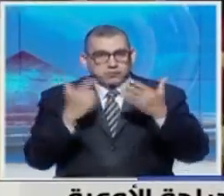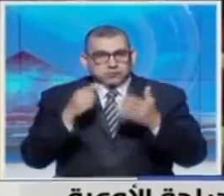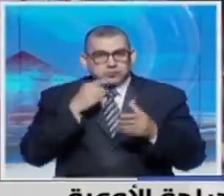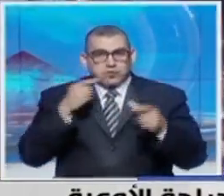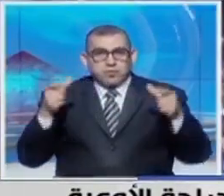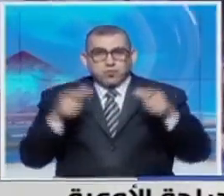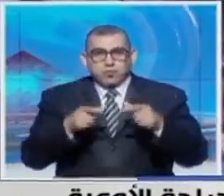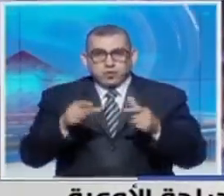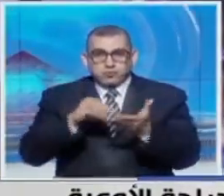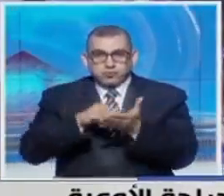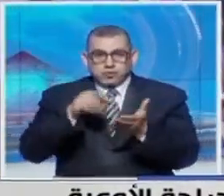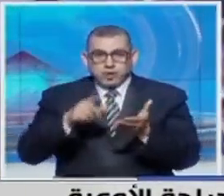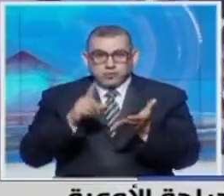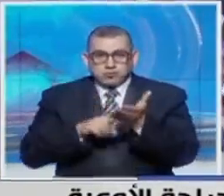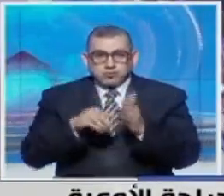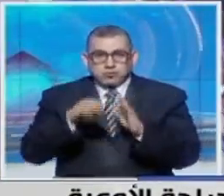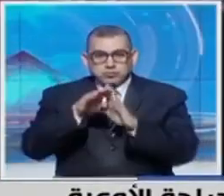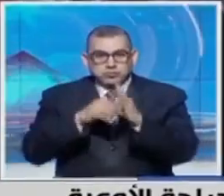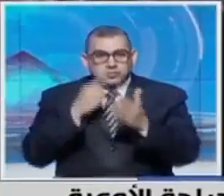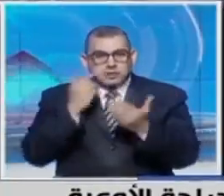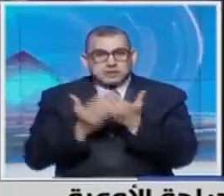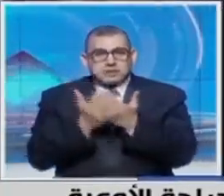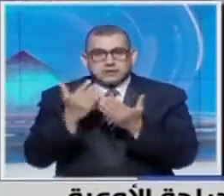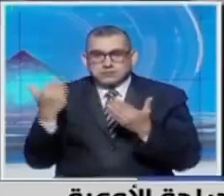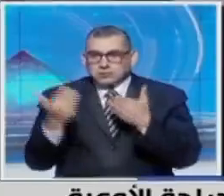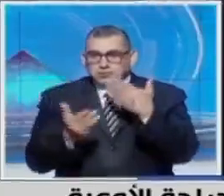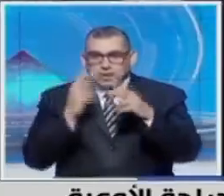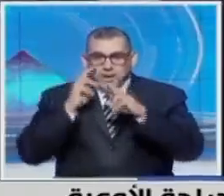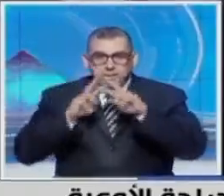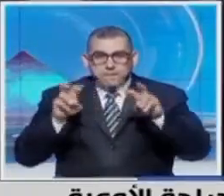فعاليات المؤتمر استعراض كل ما هو جديد من